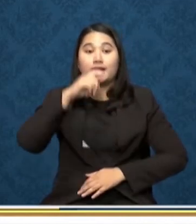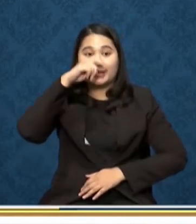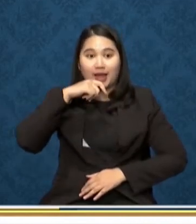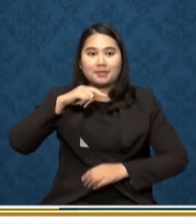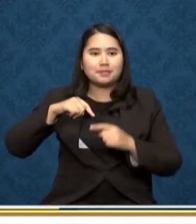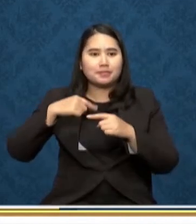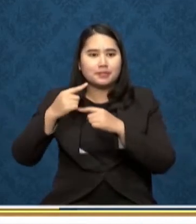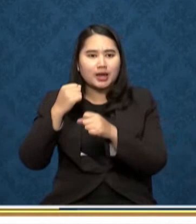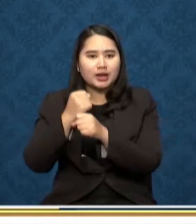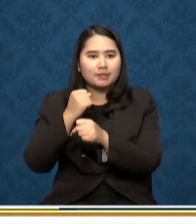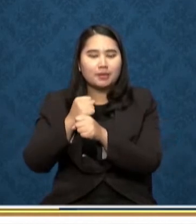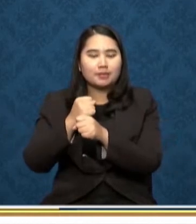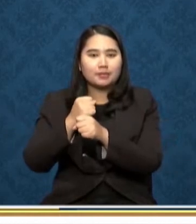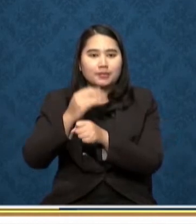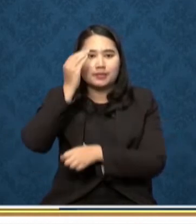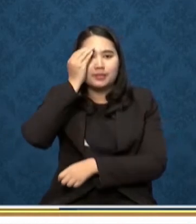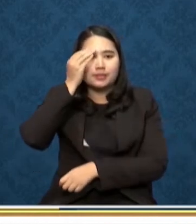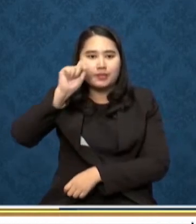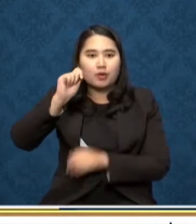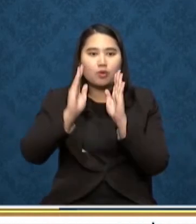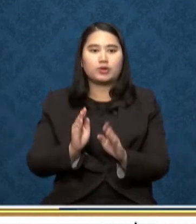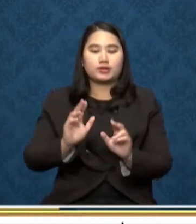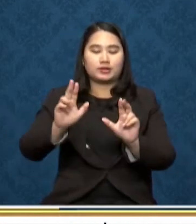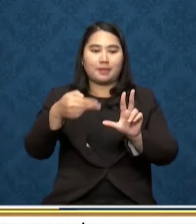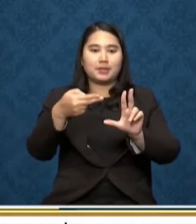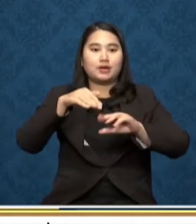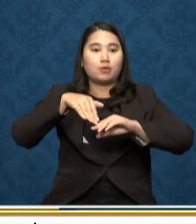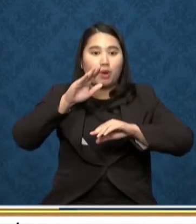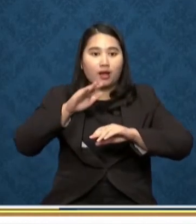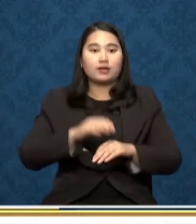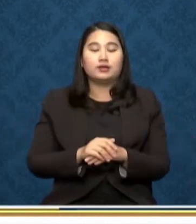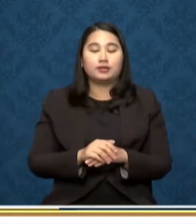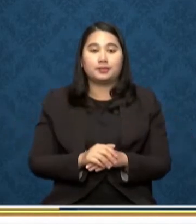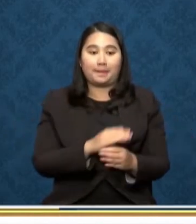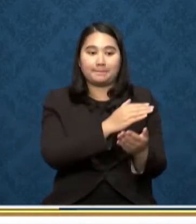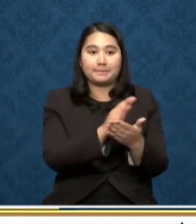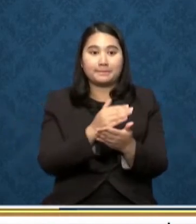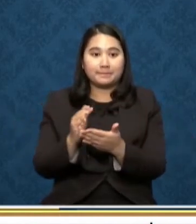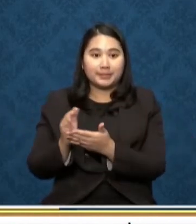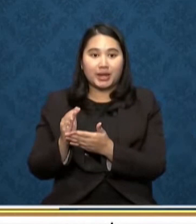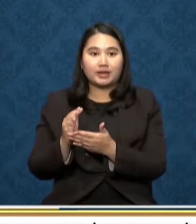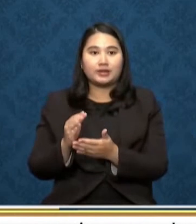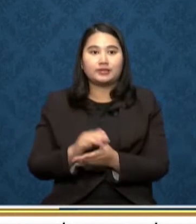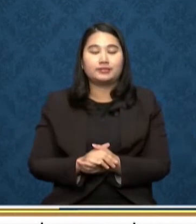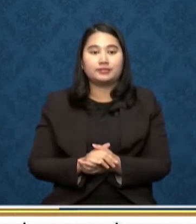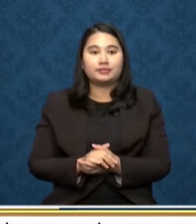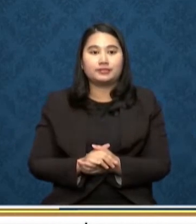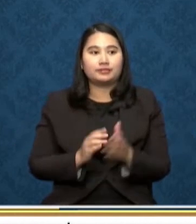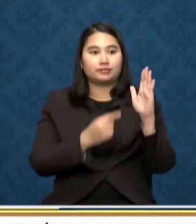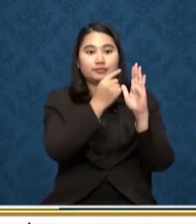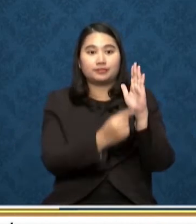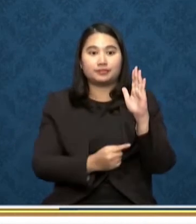เราไปทำงานทประเทศอสรับสูง-406, หมกคนแบงเป็นจากทุกภาคเรี